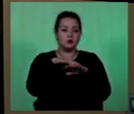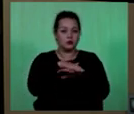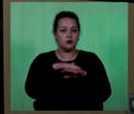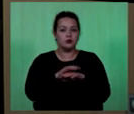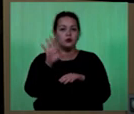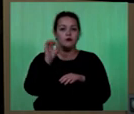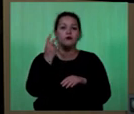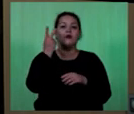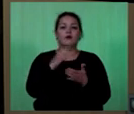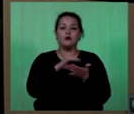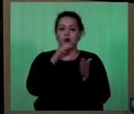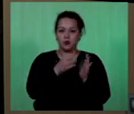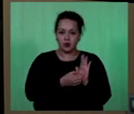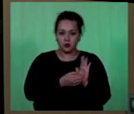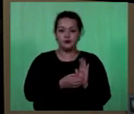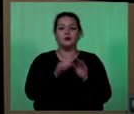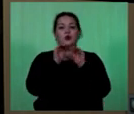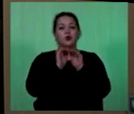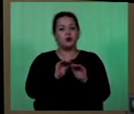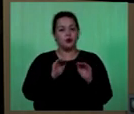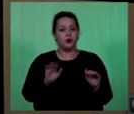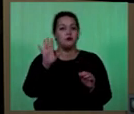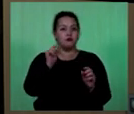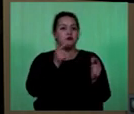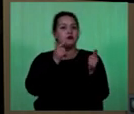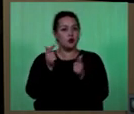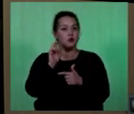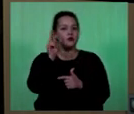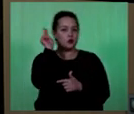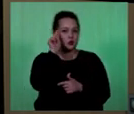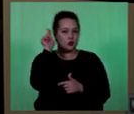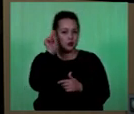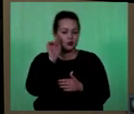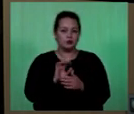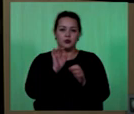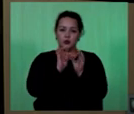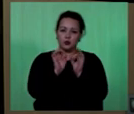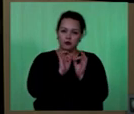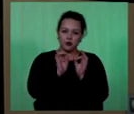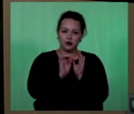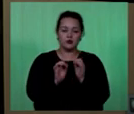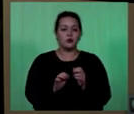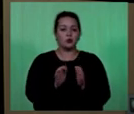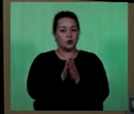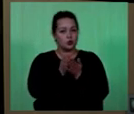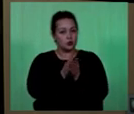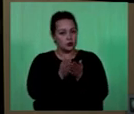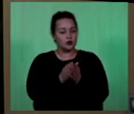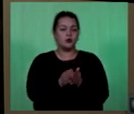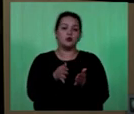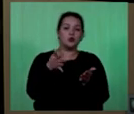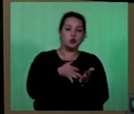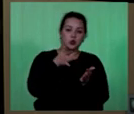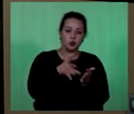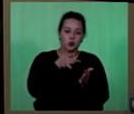во 2 классе ребята вы готовы к уроку проверьте пожалуйста учебник рабочую